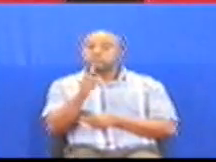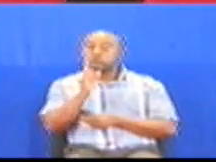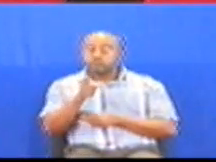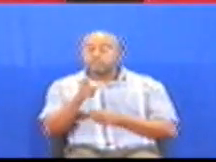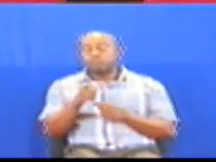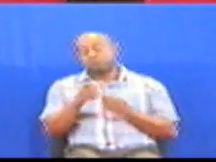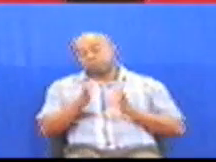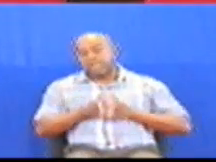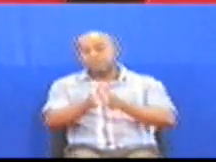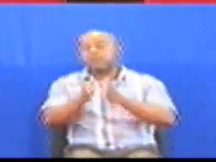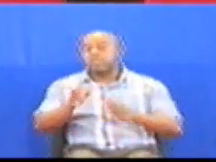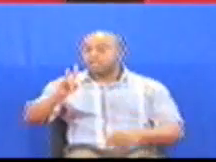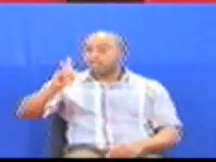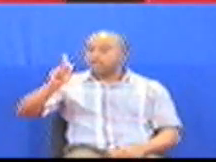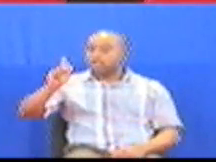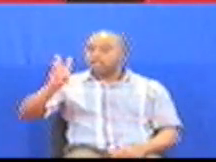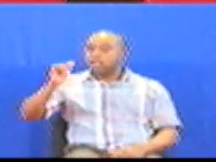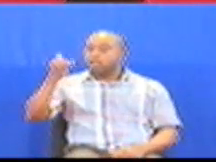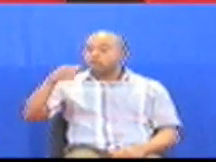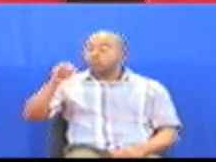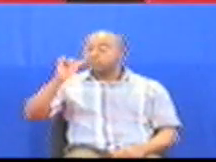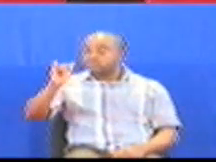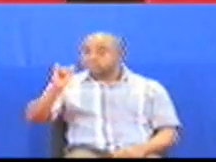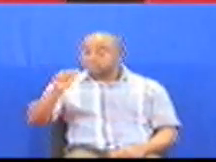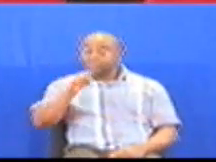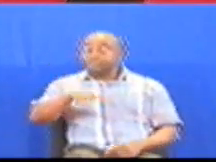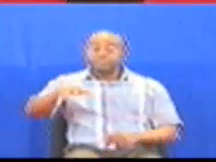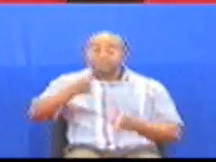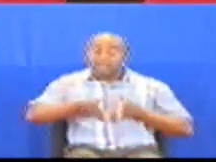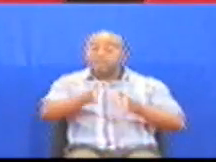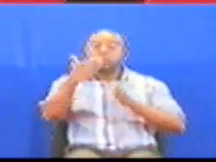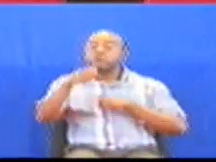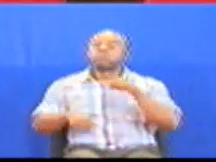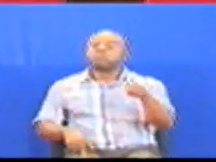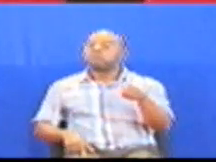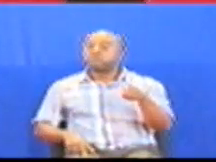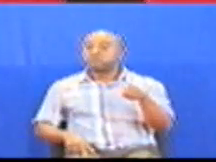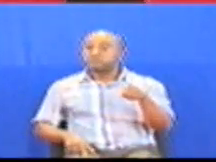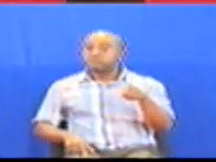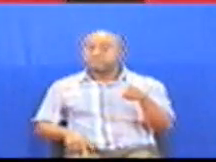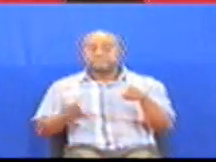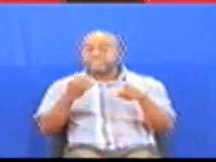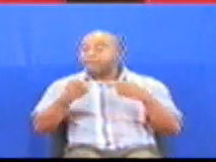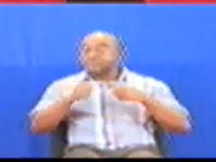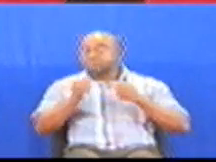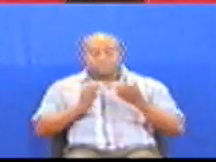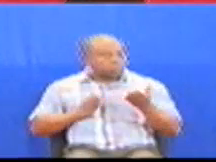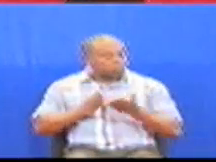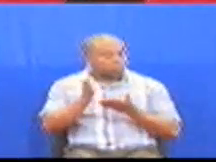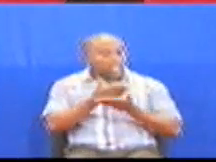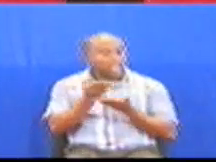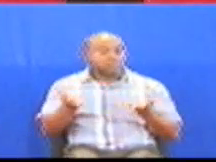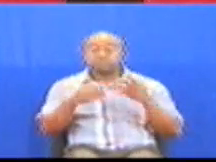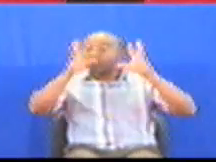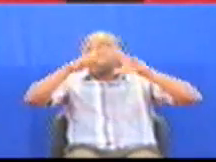Asilia. Ni eneo ambalo lina uzalishaji mkubwa sana Mheshimiwa Naibu Spika, lakini ni eneo ambalo hata pikipiki haipitiki.